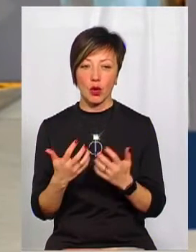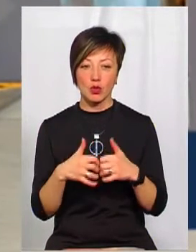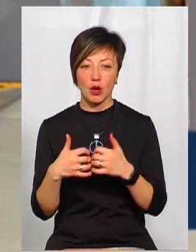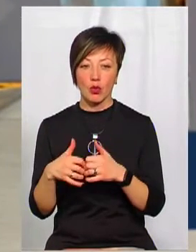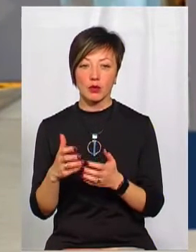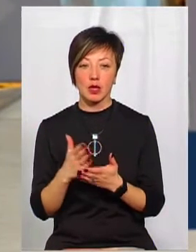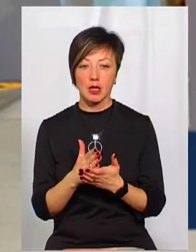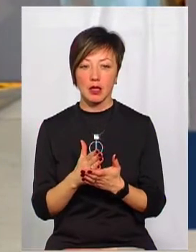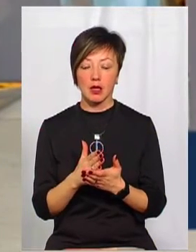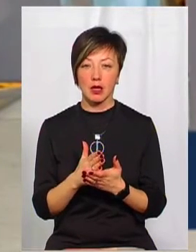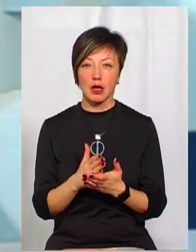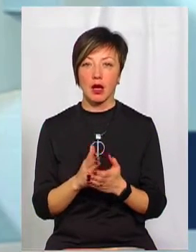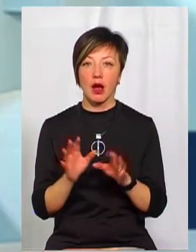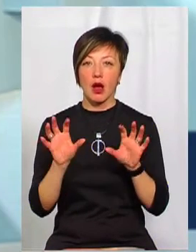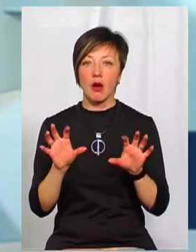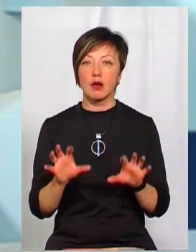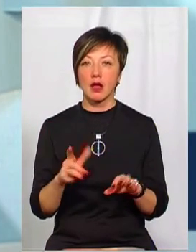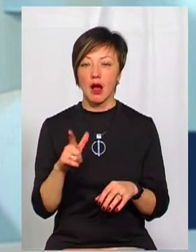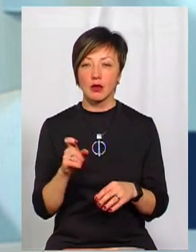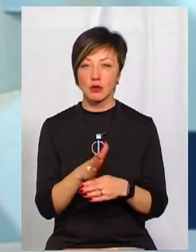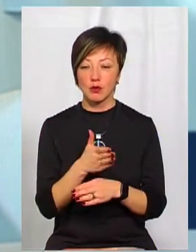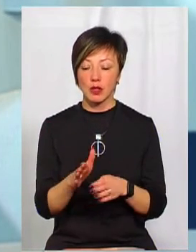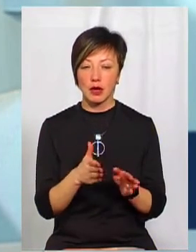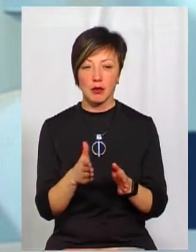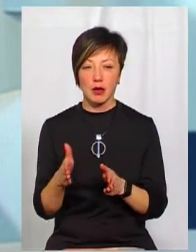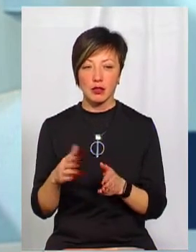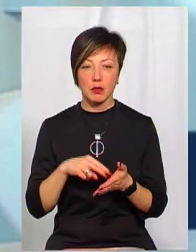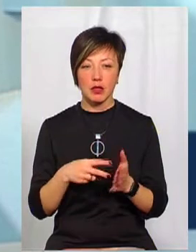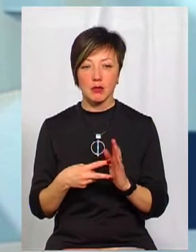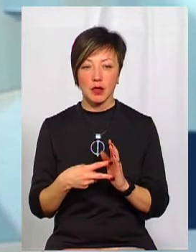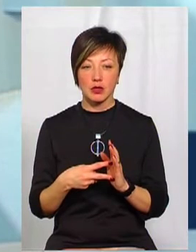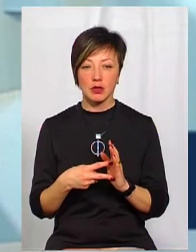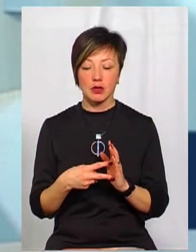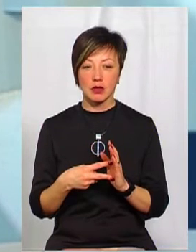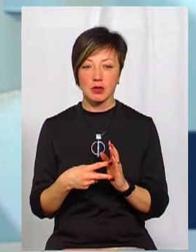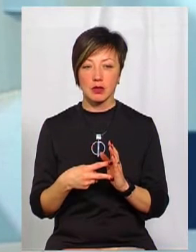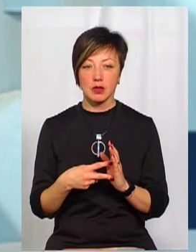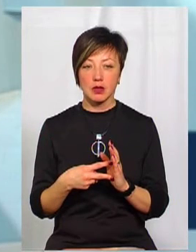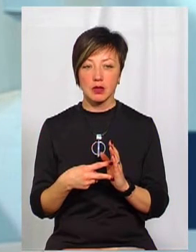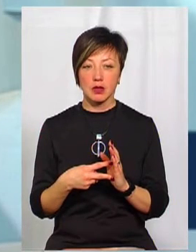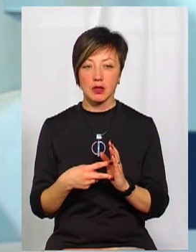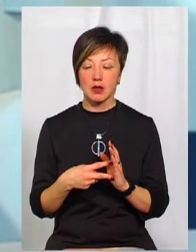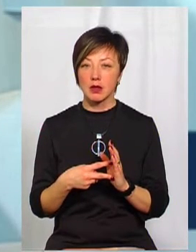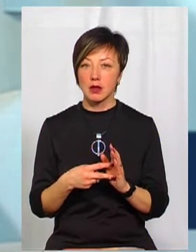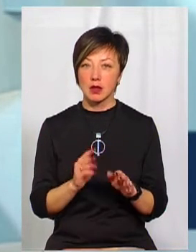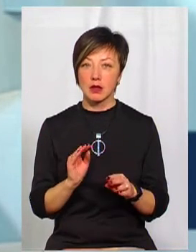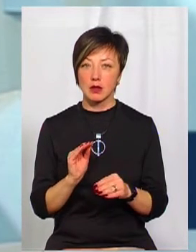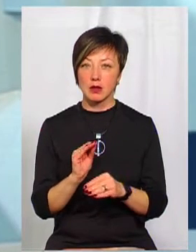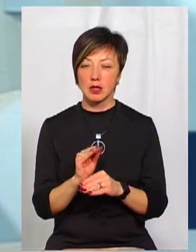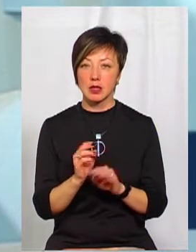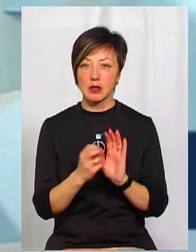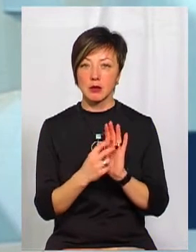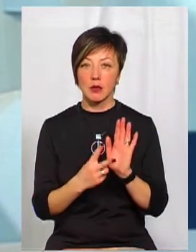є кодексом газорозподільних мереж, передбачений додаток, який складається з